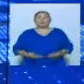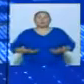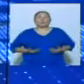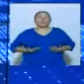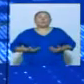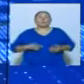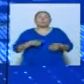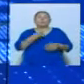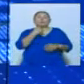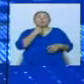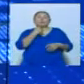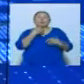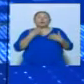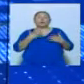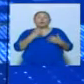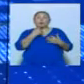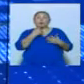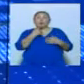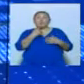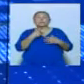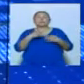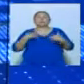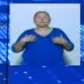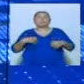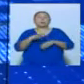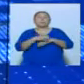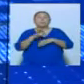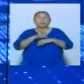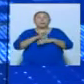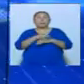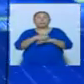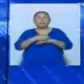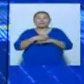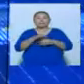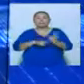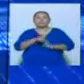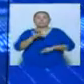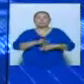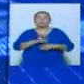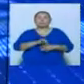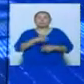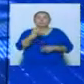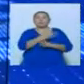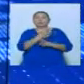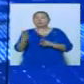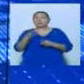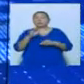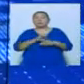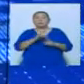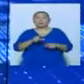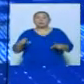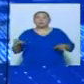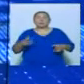Өңірде қызылша ауруын жұқтырғандар көбейген. Науқастардың басым бөлігі Жаңаөзен қаласының тұрғындары. 500-ге жуық адам осы